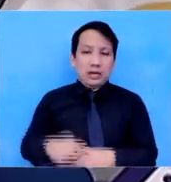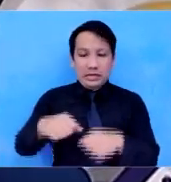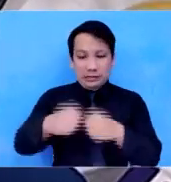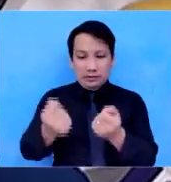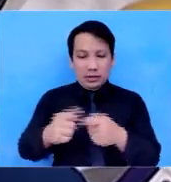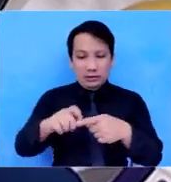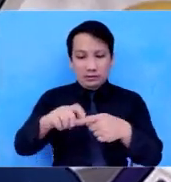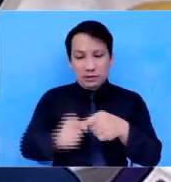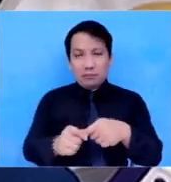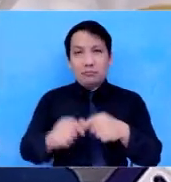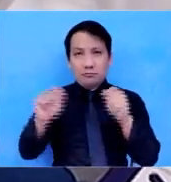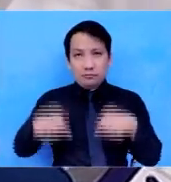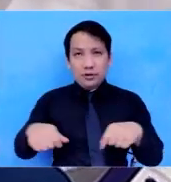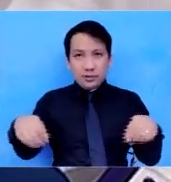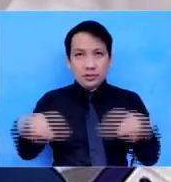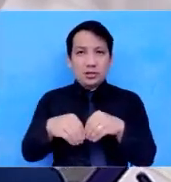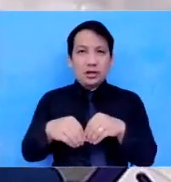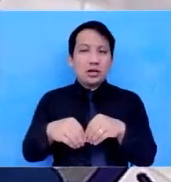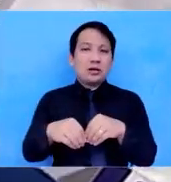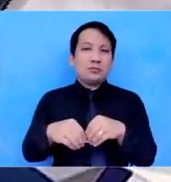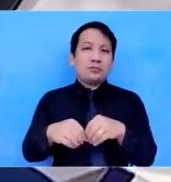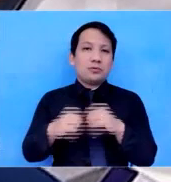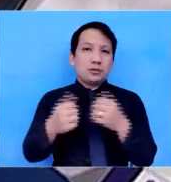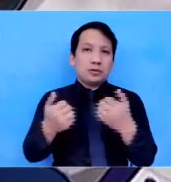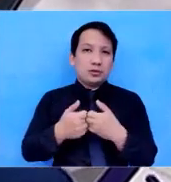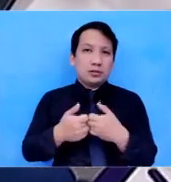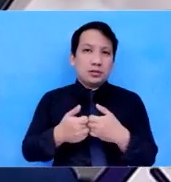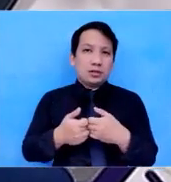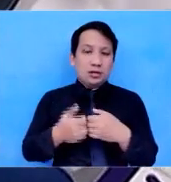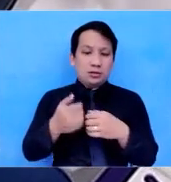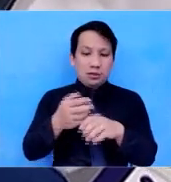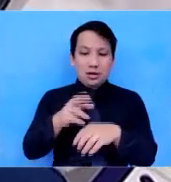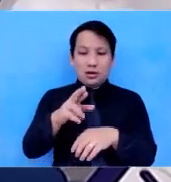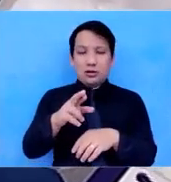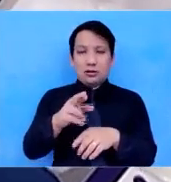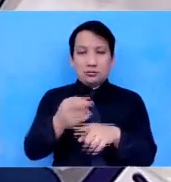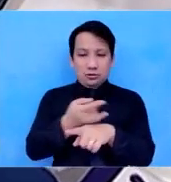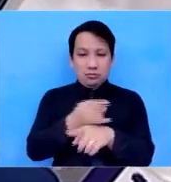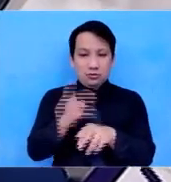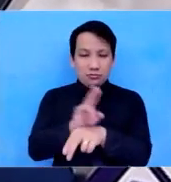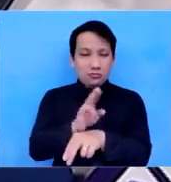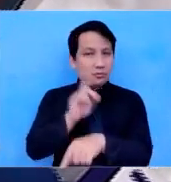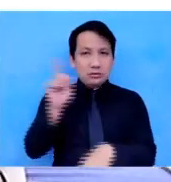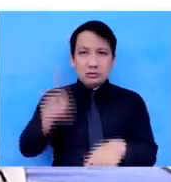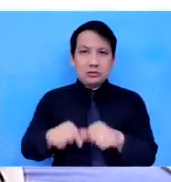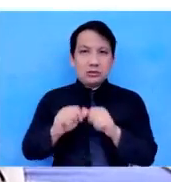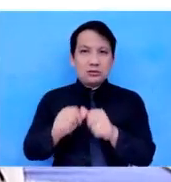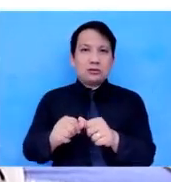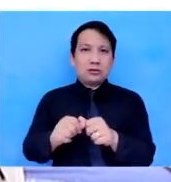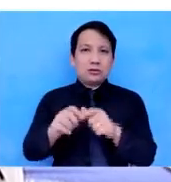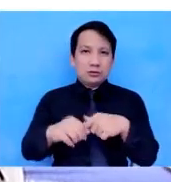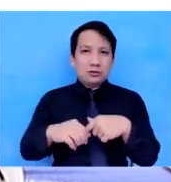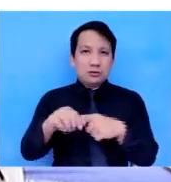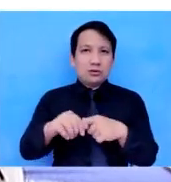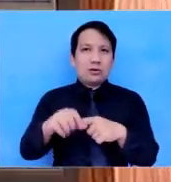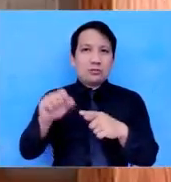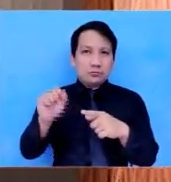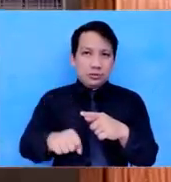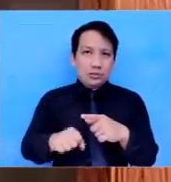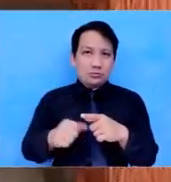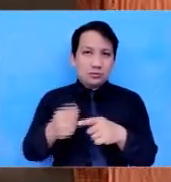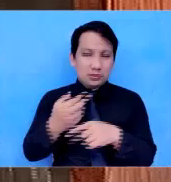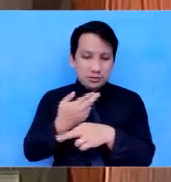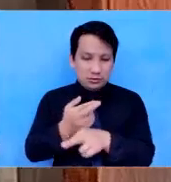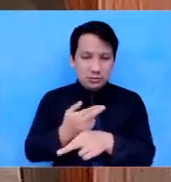as long as yung mga ugat, no, ay functional at hindi naputol, then sinisave po natin yan. So yun nga, pwede